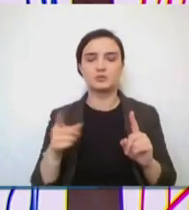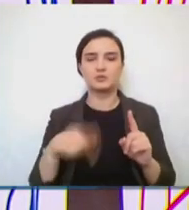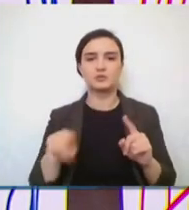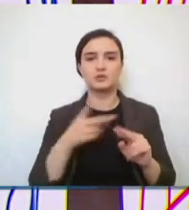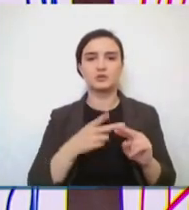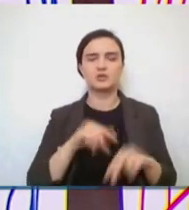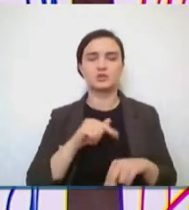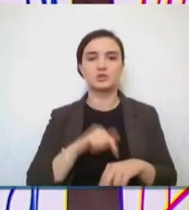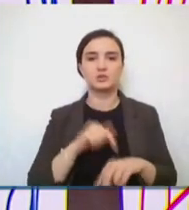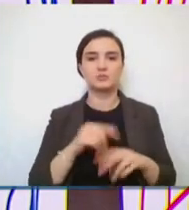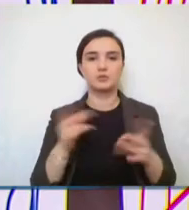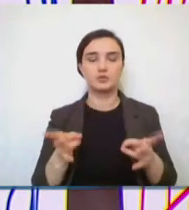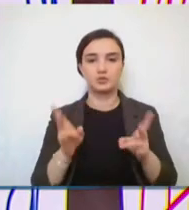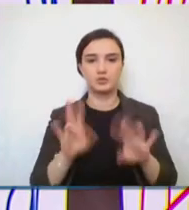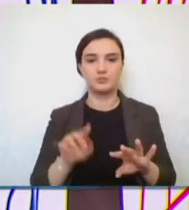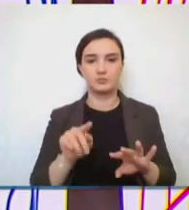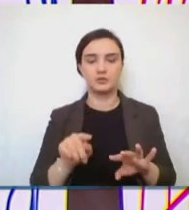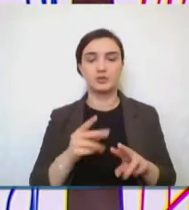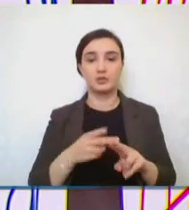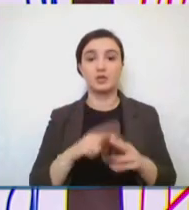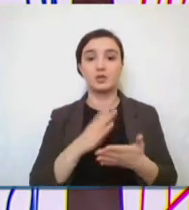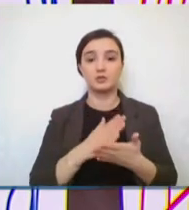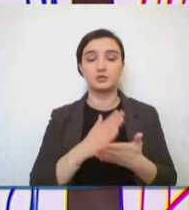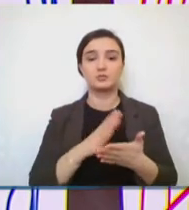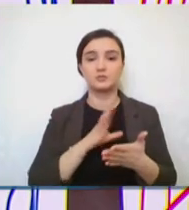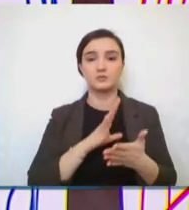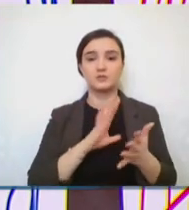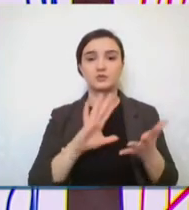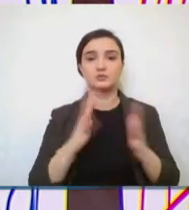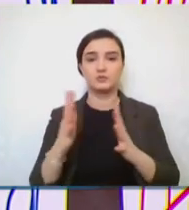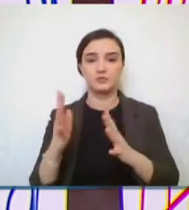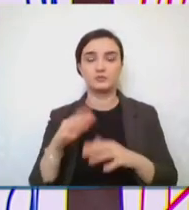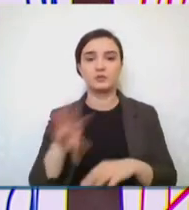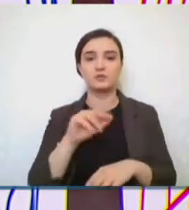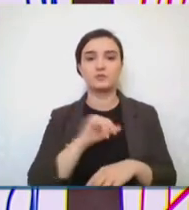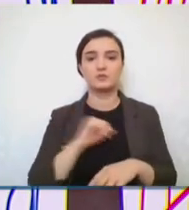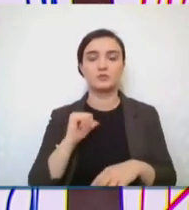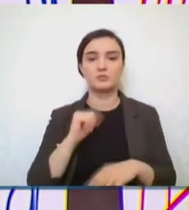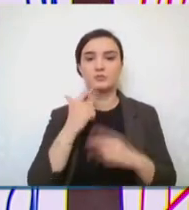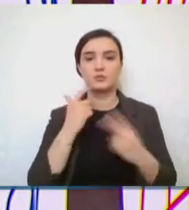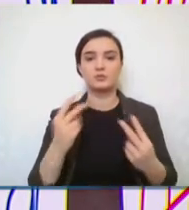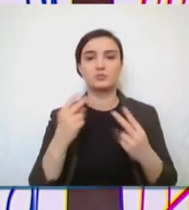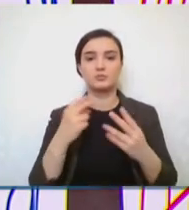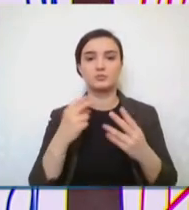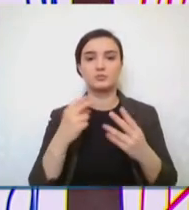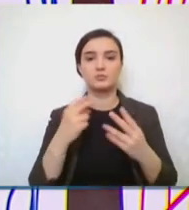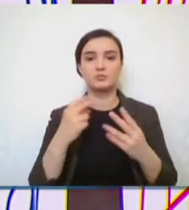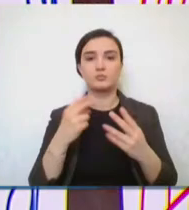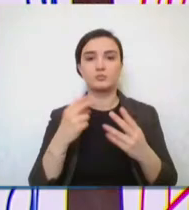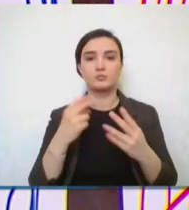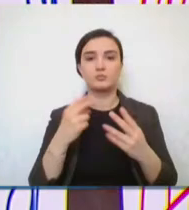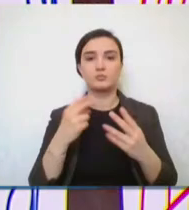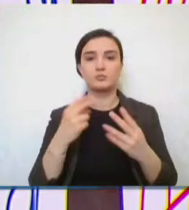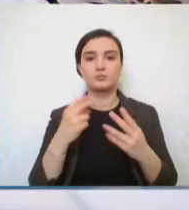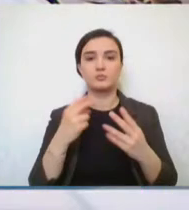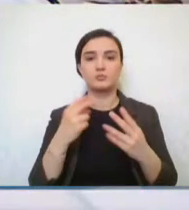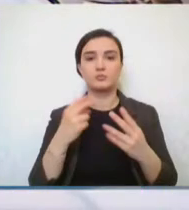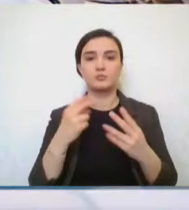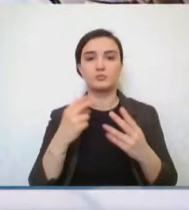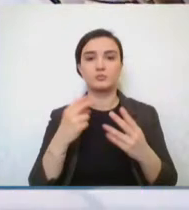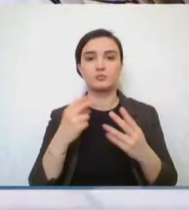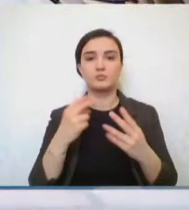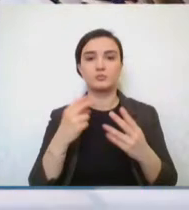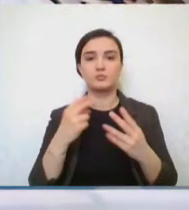რჩება. არის შემთხვევები, როდესაც თავად მაყურებელი გწერს, რომ ასეთი უსიამოვნო შეგრძნება მაქვს გუნკერდის